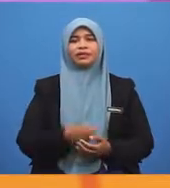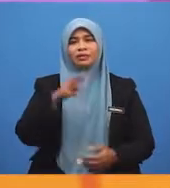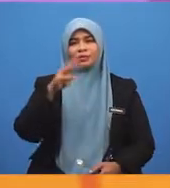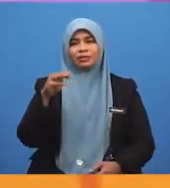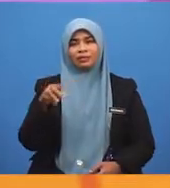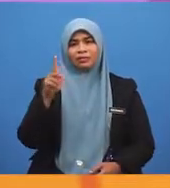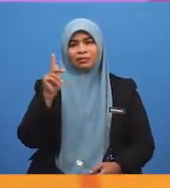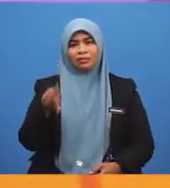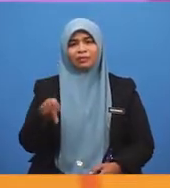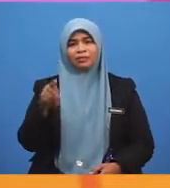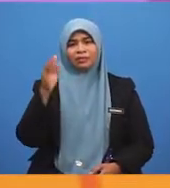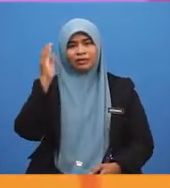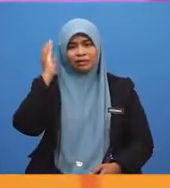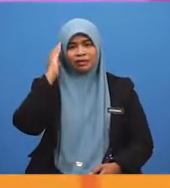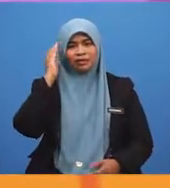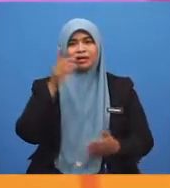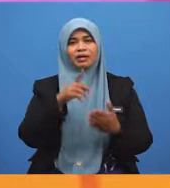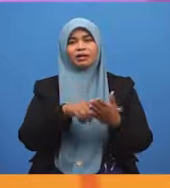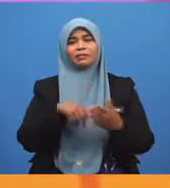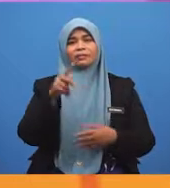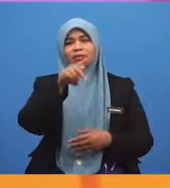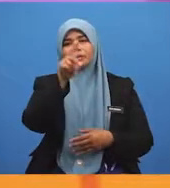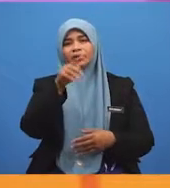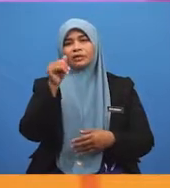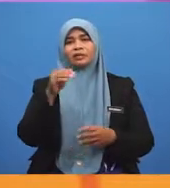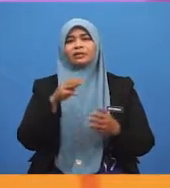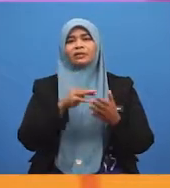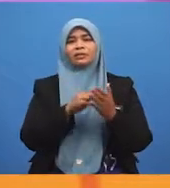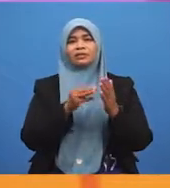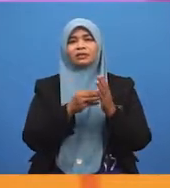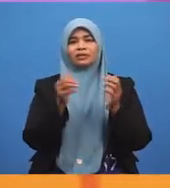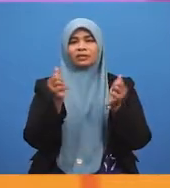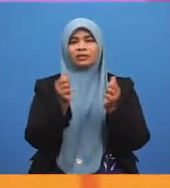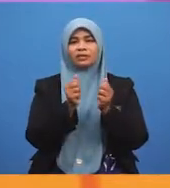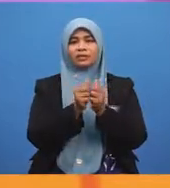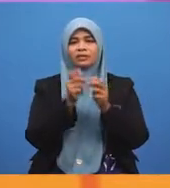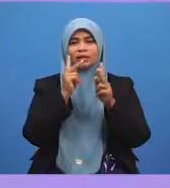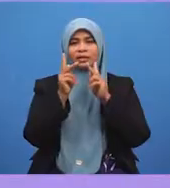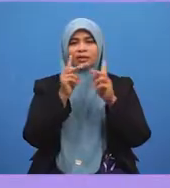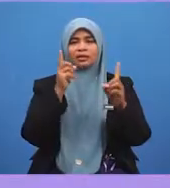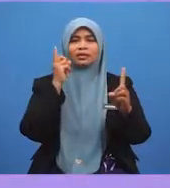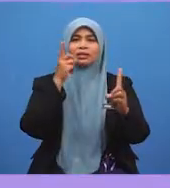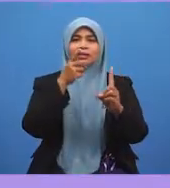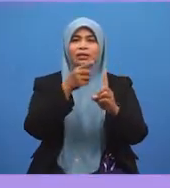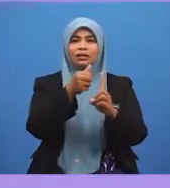Murid-murid perlu tahu apakah yang dimaksudkan dengan kata arah.